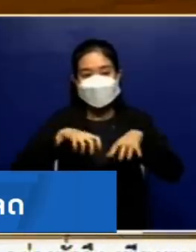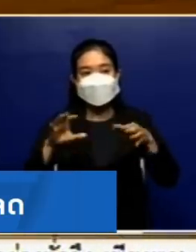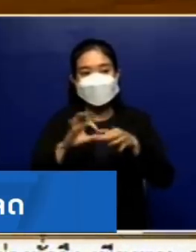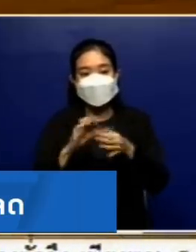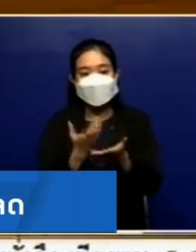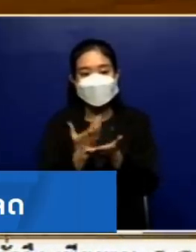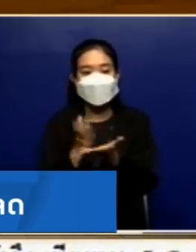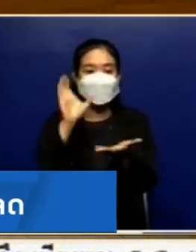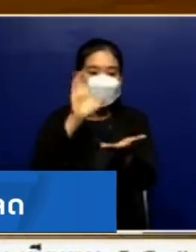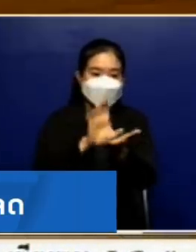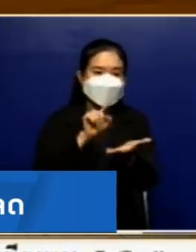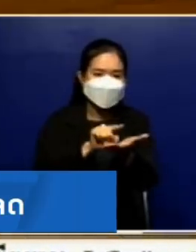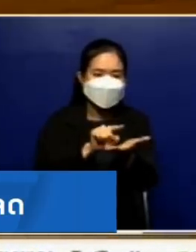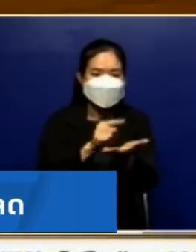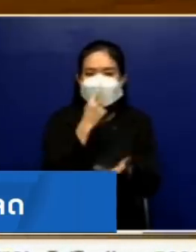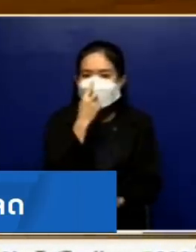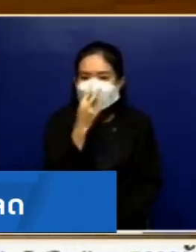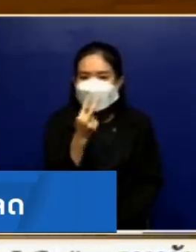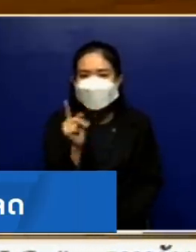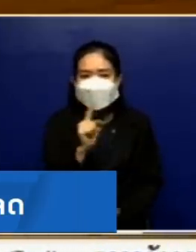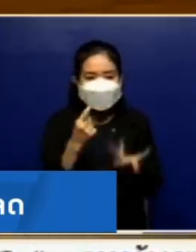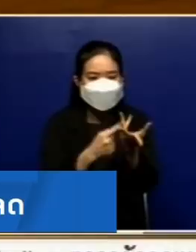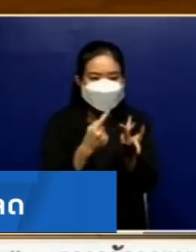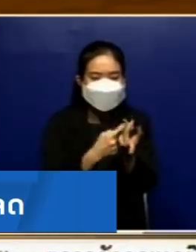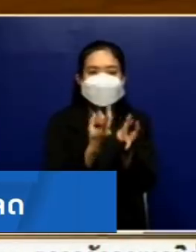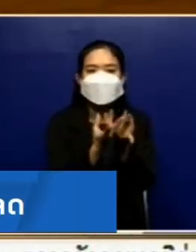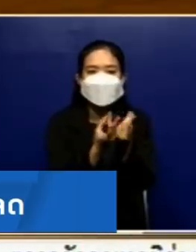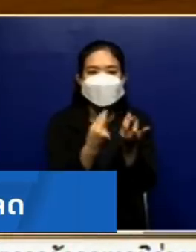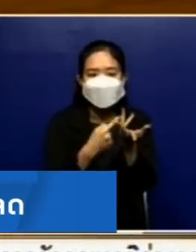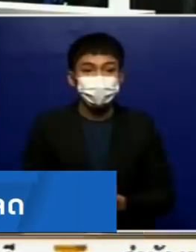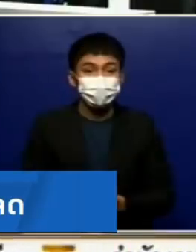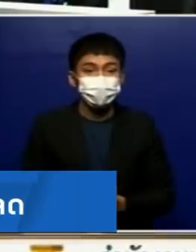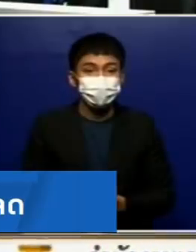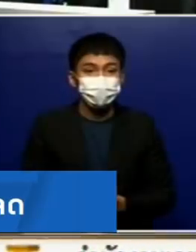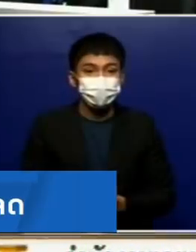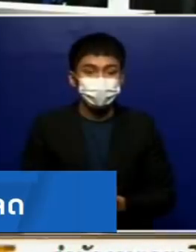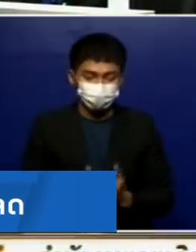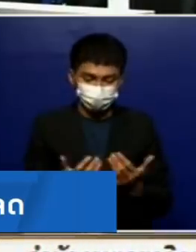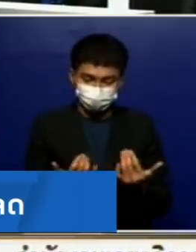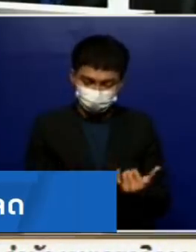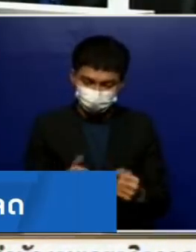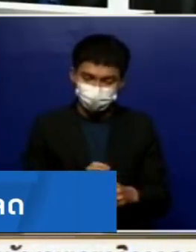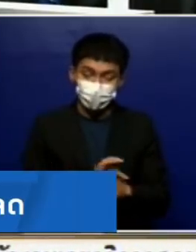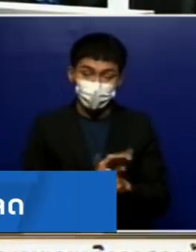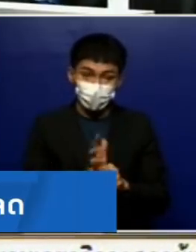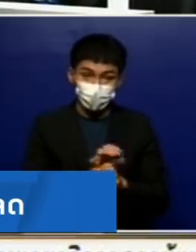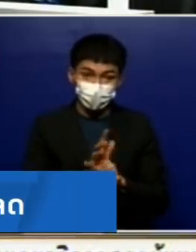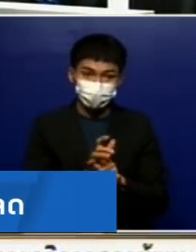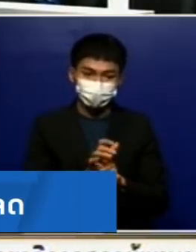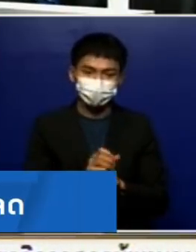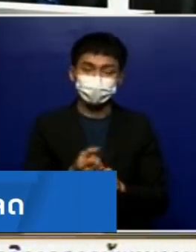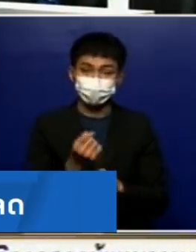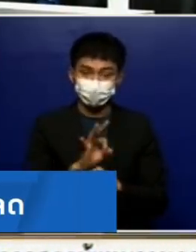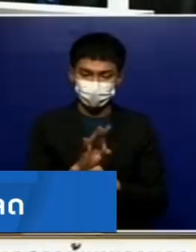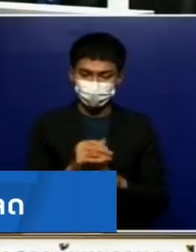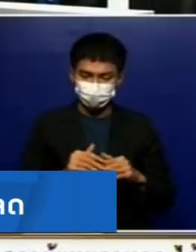าอยู่ตรงการอภิปรายของสสฝ่ายค้านซึ่งได้บอกไว้แล้วหลายพักนะครับว่าขอไม่ผ่านงบประมาณ3ล้านล้านบาทนะครับ